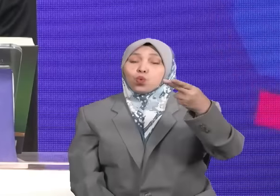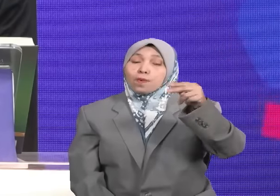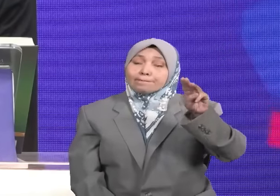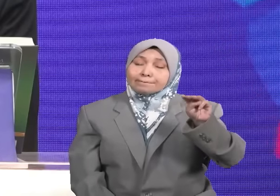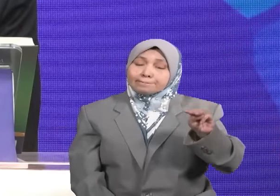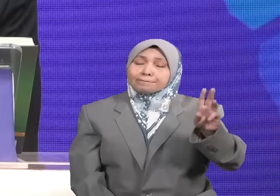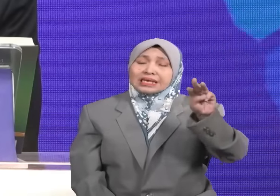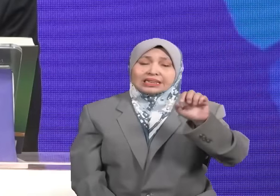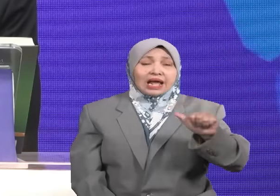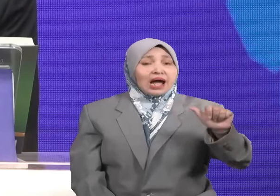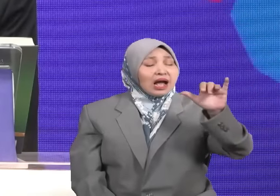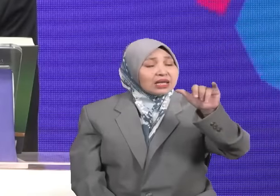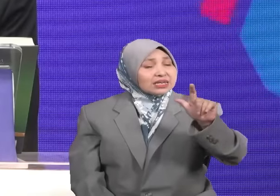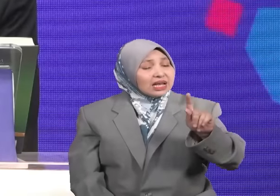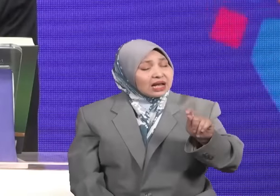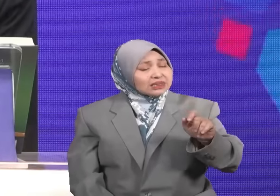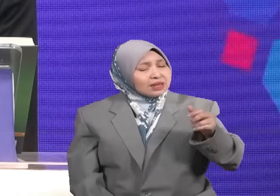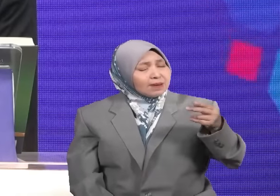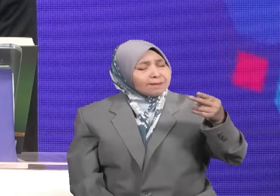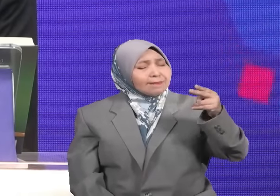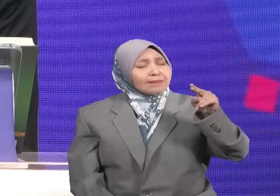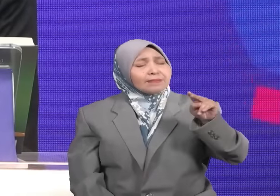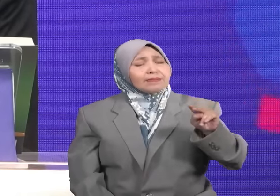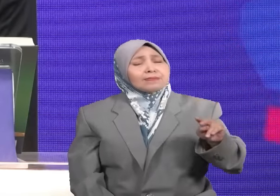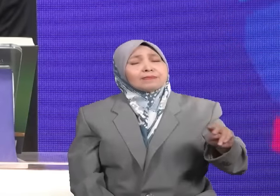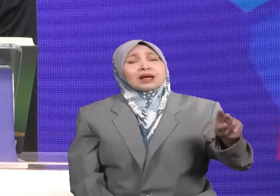آتَيْنَاهُمْ مِنْ آيَةٍ